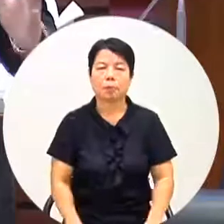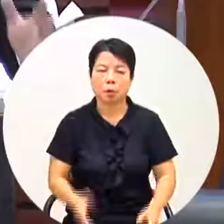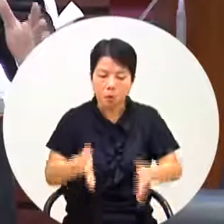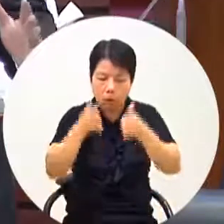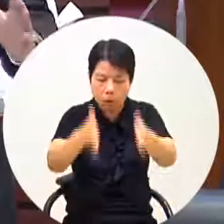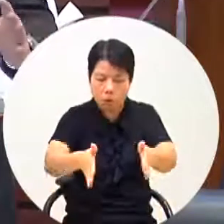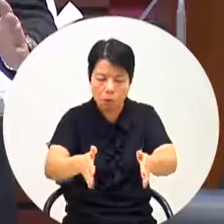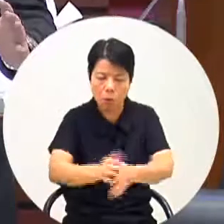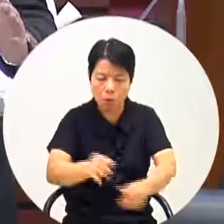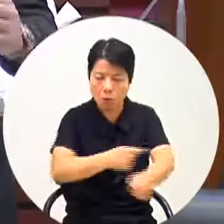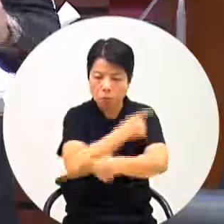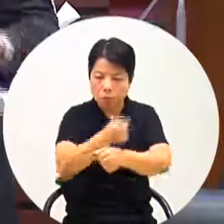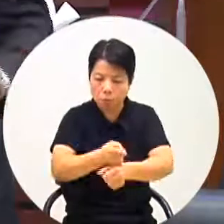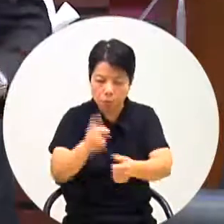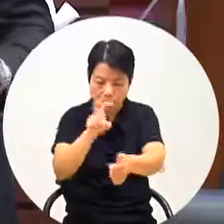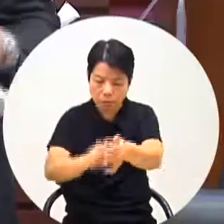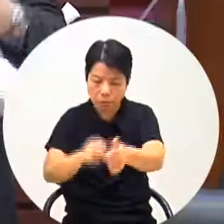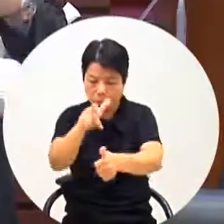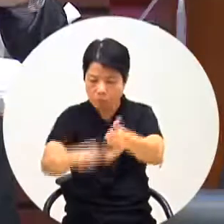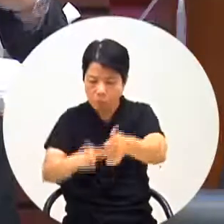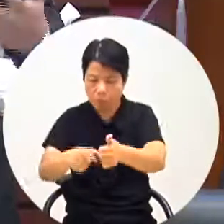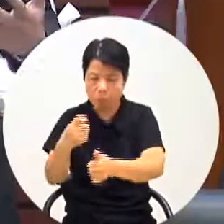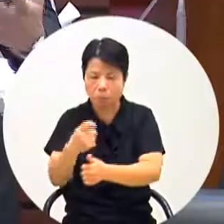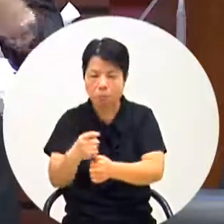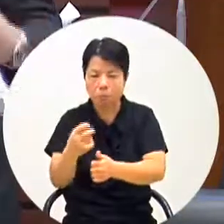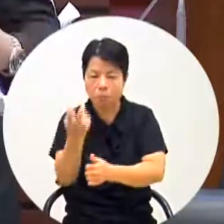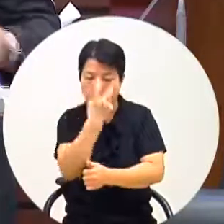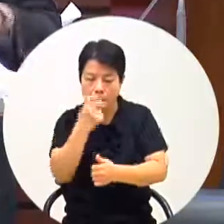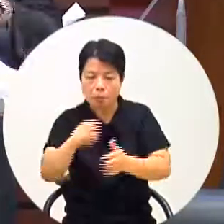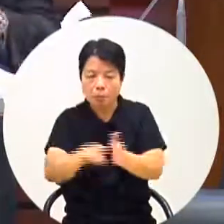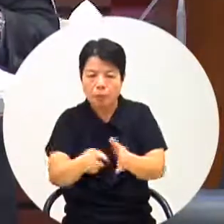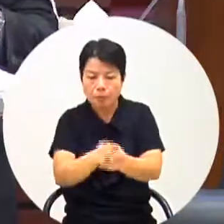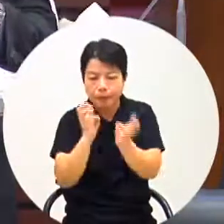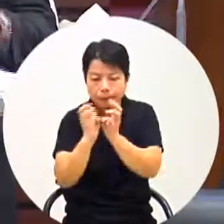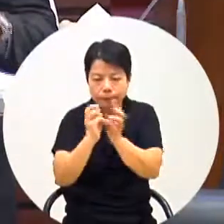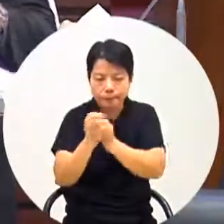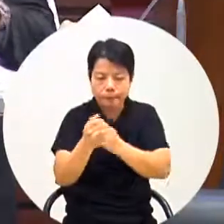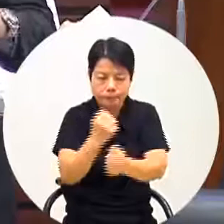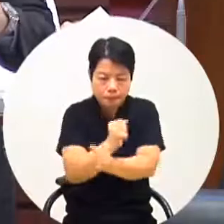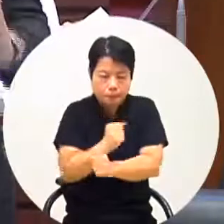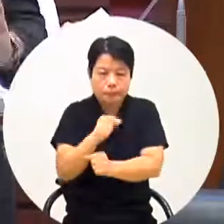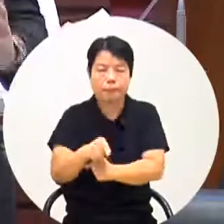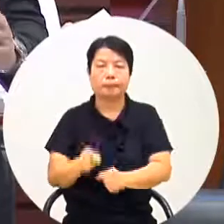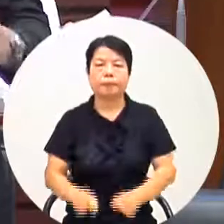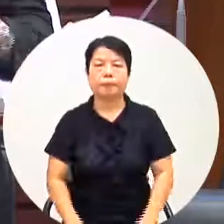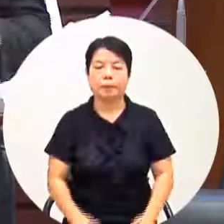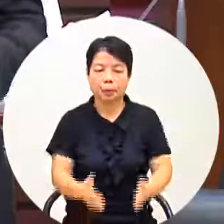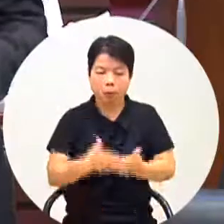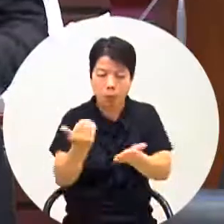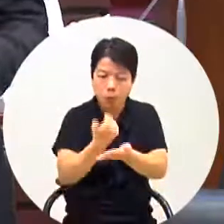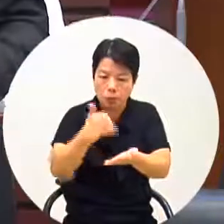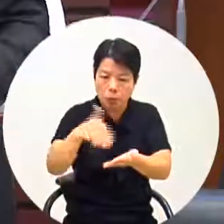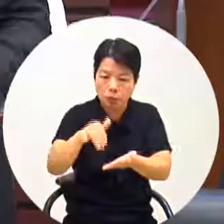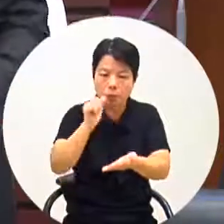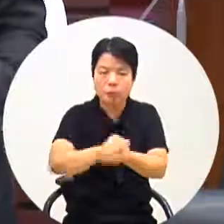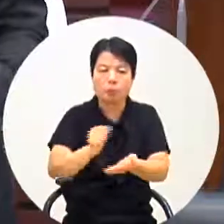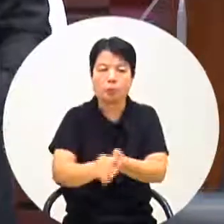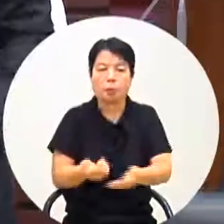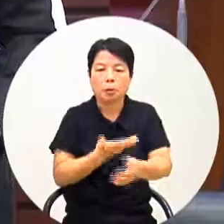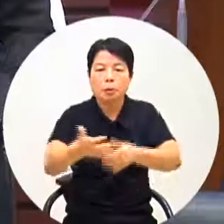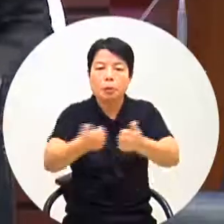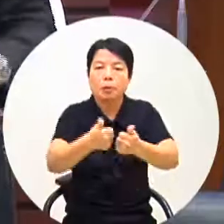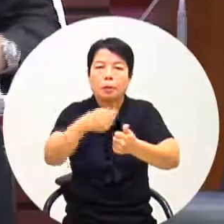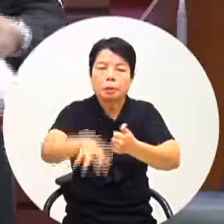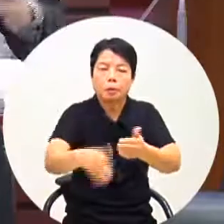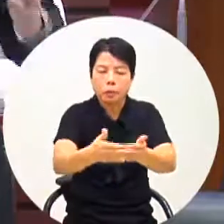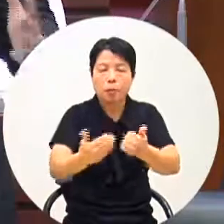性的处理上的话，我们就必须谨慎一点。那所以为求谨慎起见，我们就特地有编了一个预算，也希望议会能够这个会期能够支